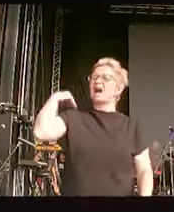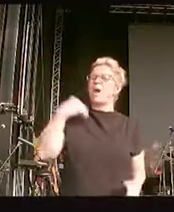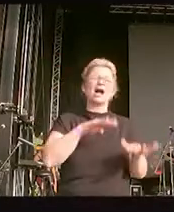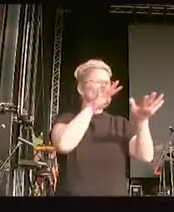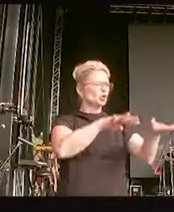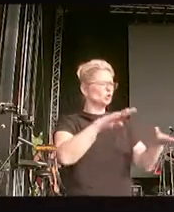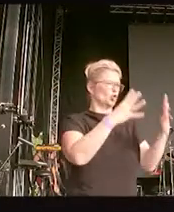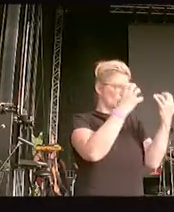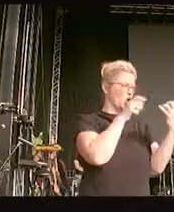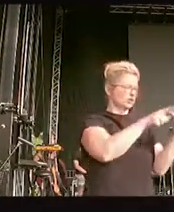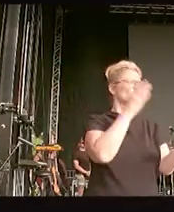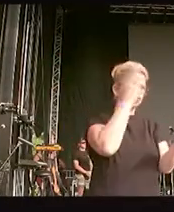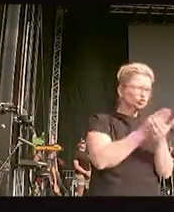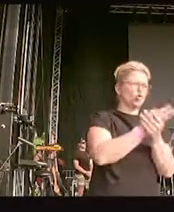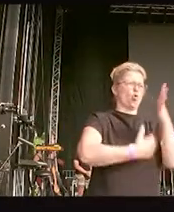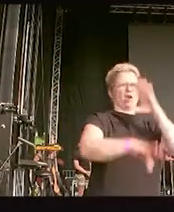1990 gemacht.